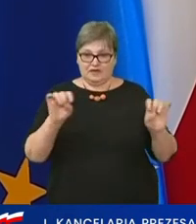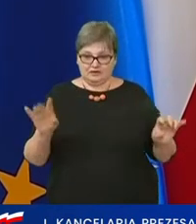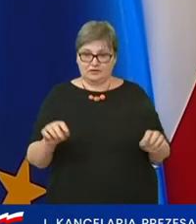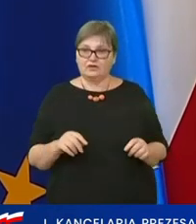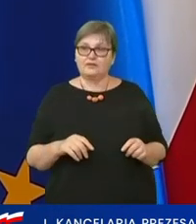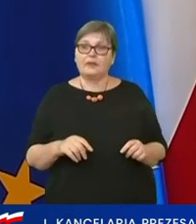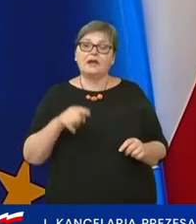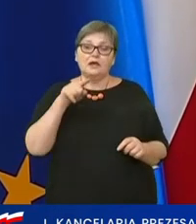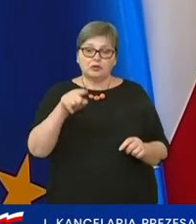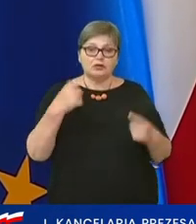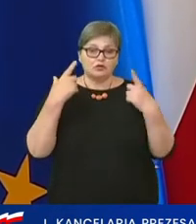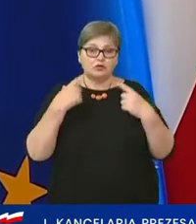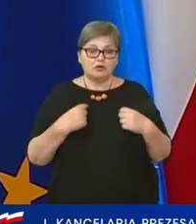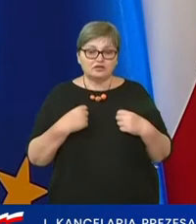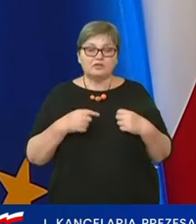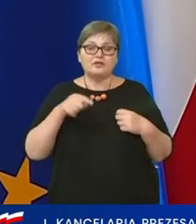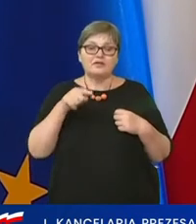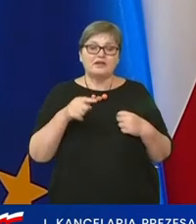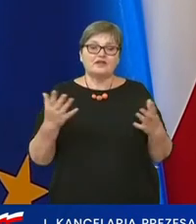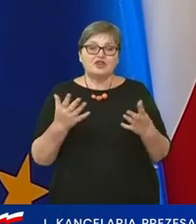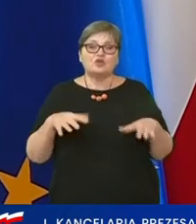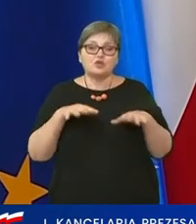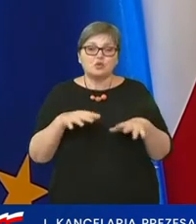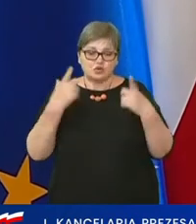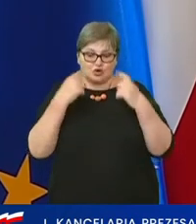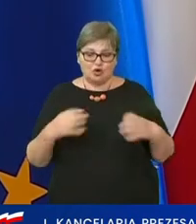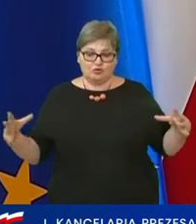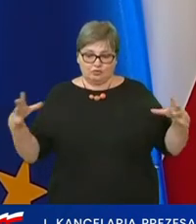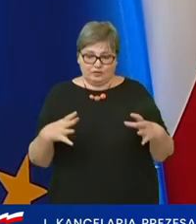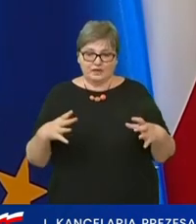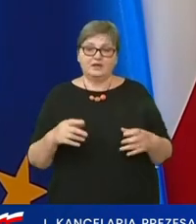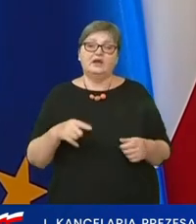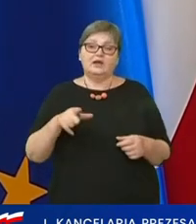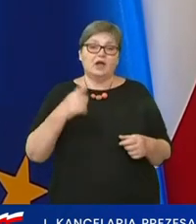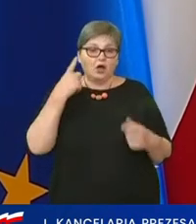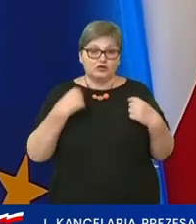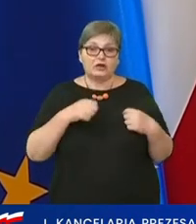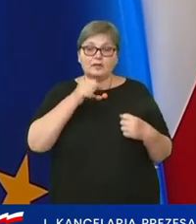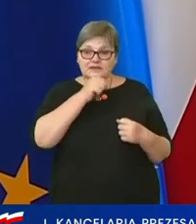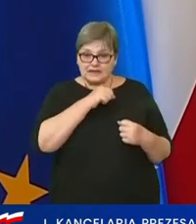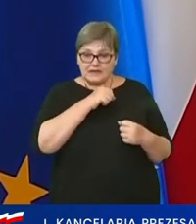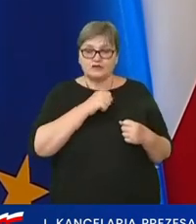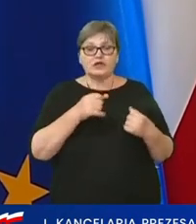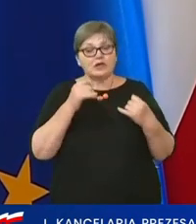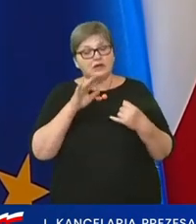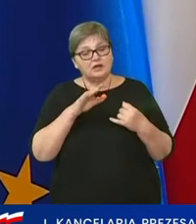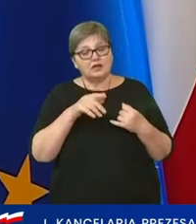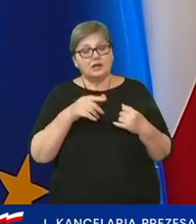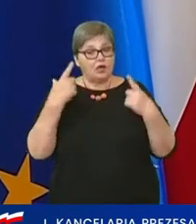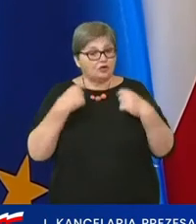mówimy o osobach więc skupisku mówimy o osobach wiekowych mówimy o osobach które posiadają choroby współistniejące